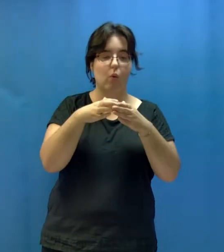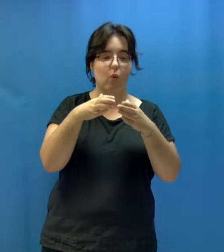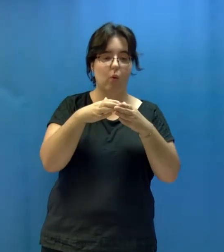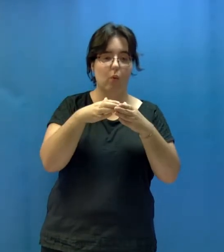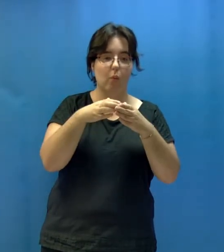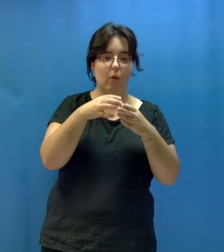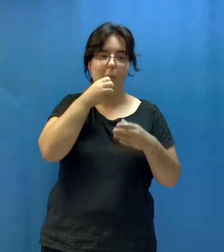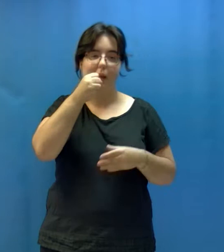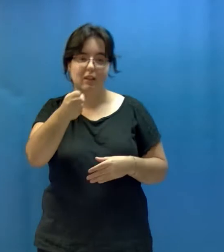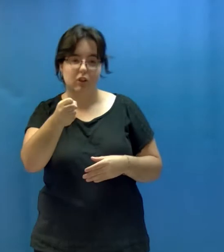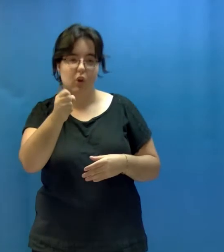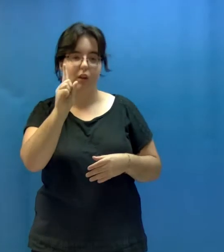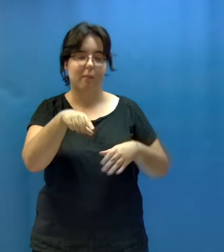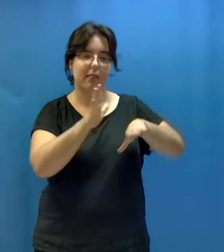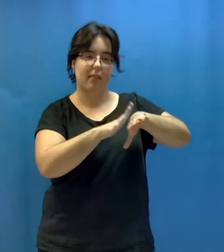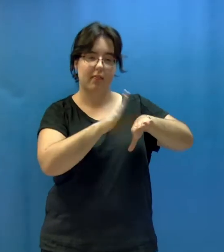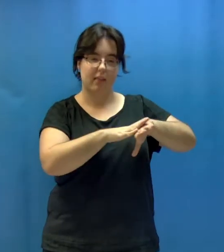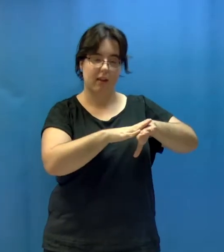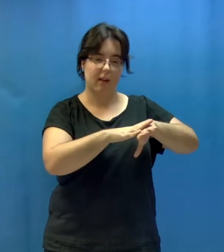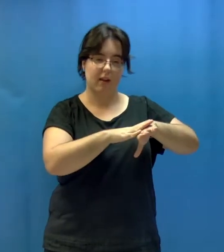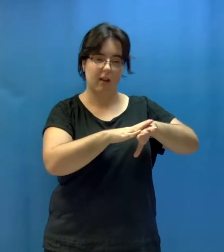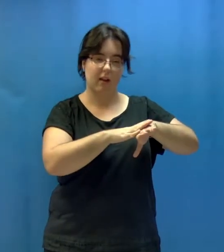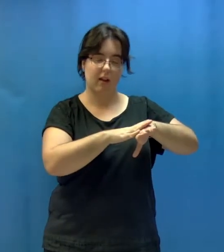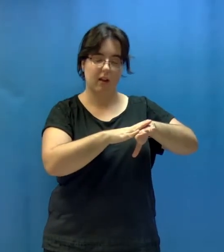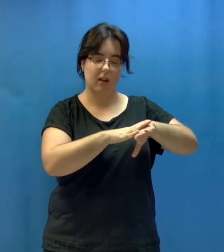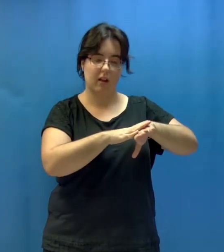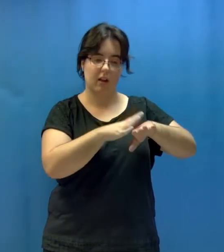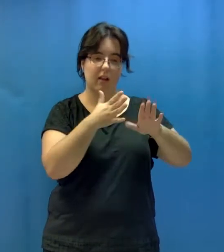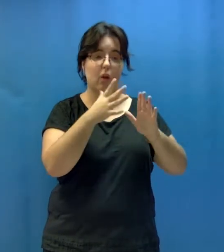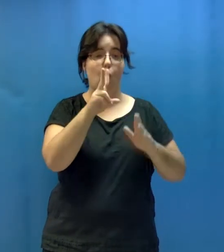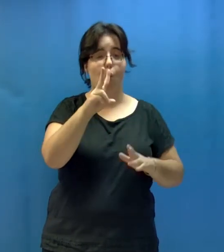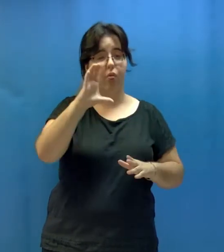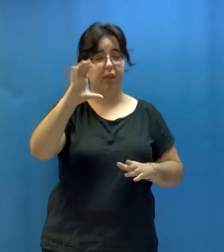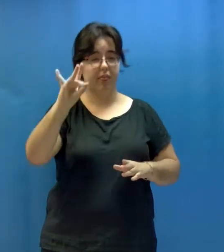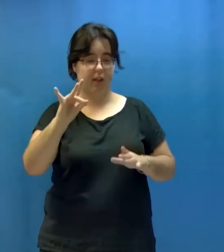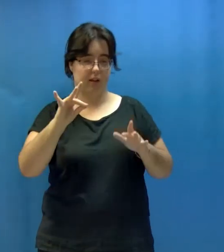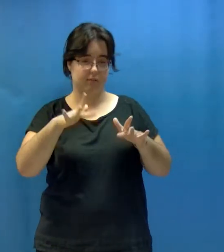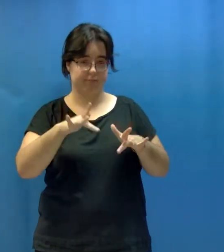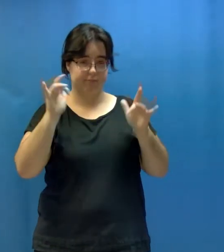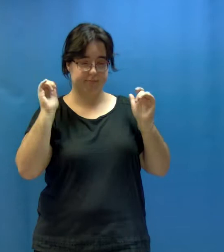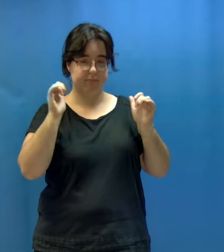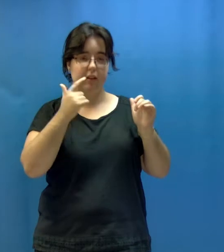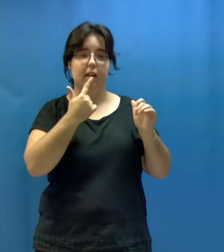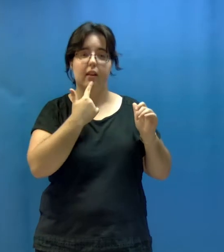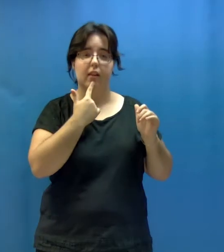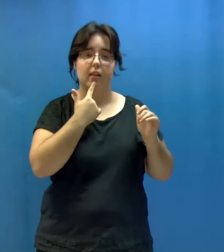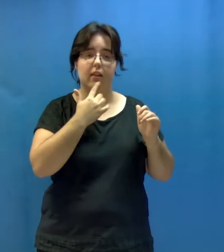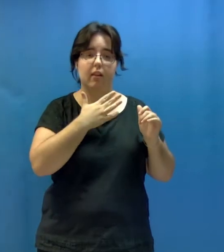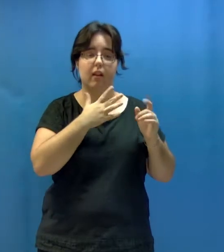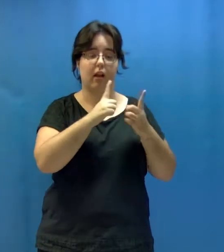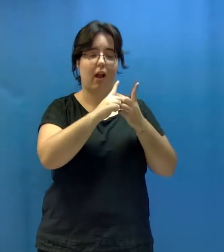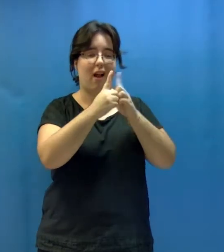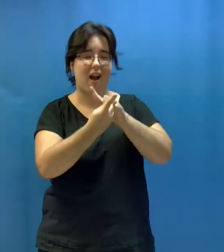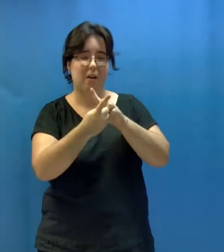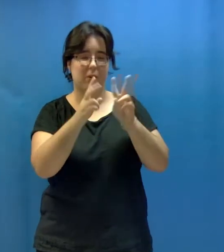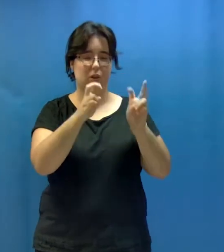i d'Esquerra Independent de Castelló, amb l'abstenció d'UCD i el vot en contra de canviar absolutament res d'Aliança